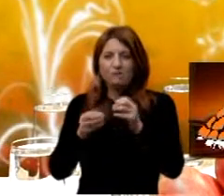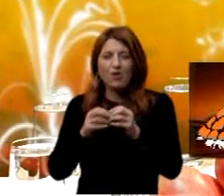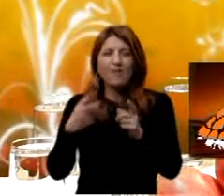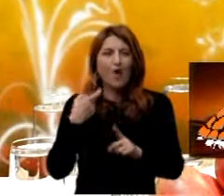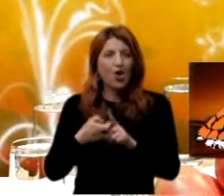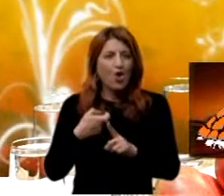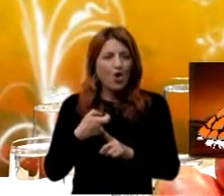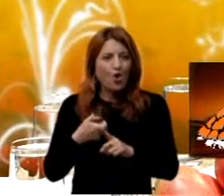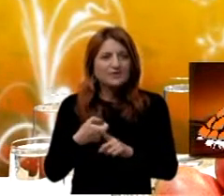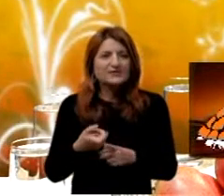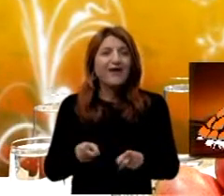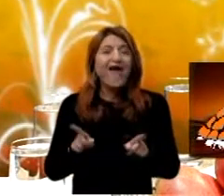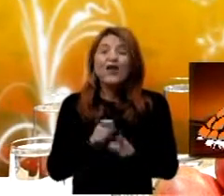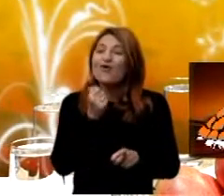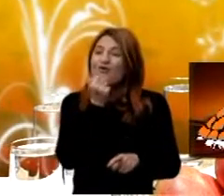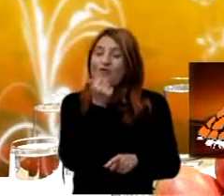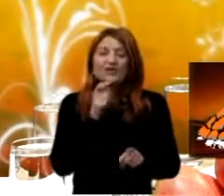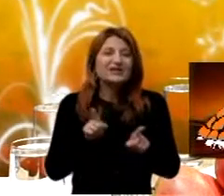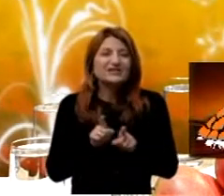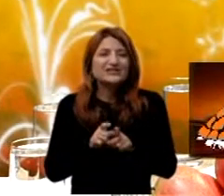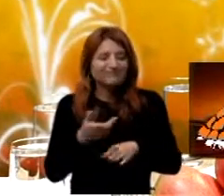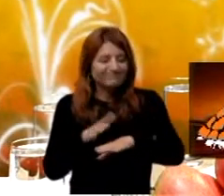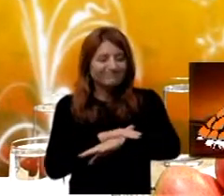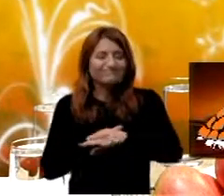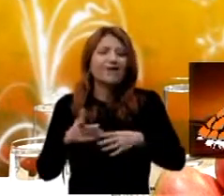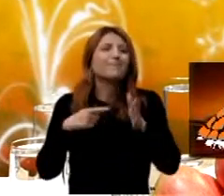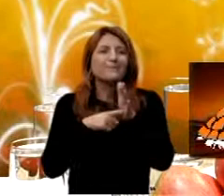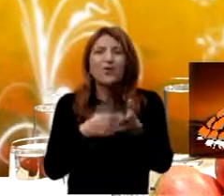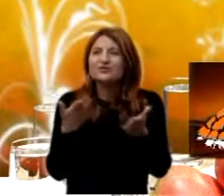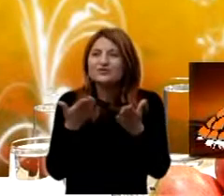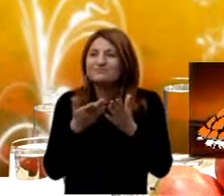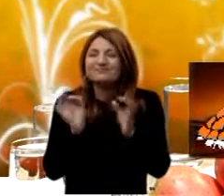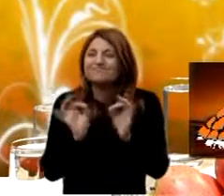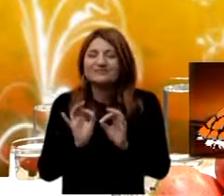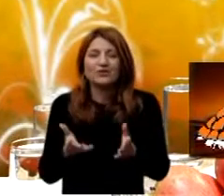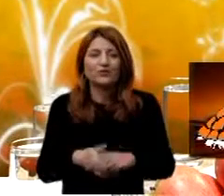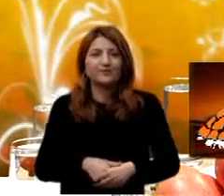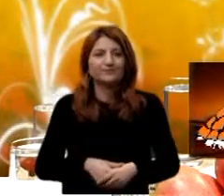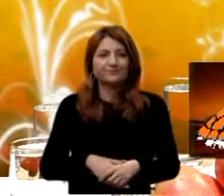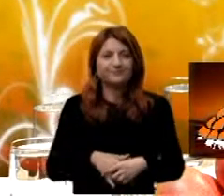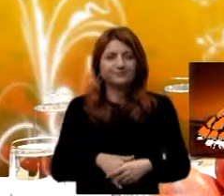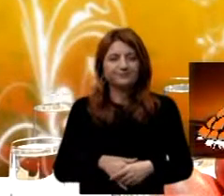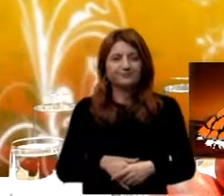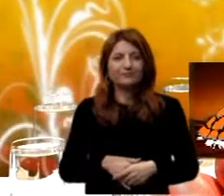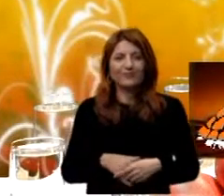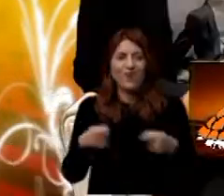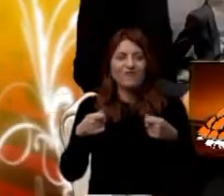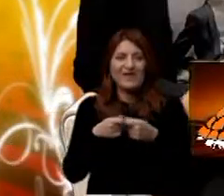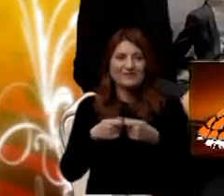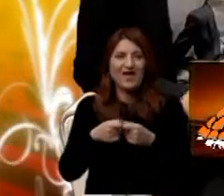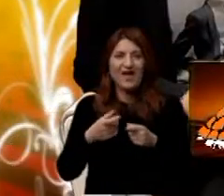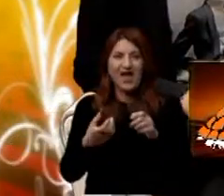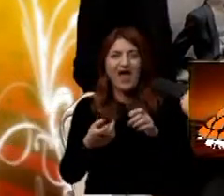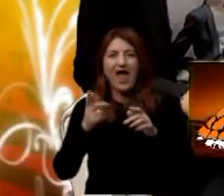promjene, a i koža stradava i koža pokazuje da nam fali nešto. Tako. Eto, to bi vas molila docentice da kaže. Što se tiče